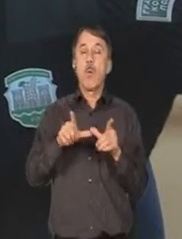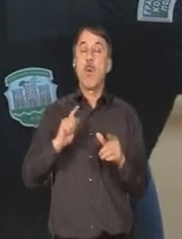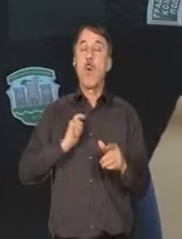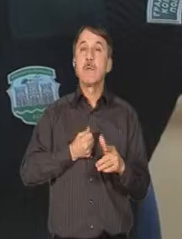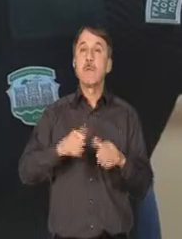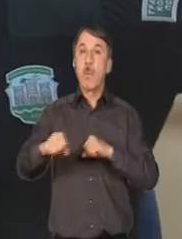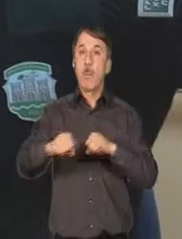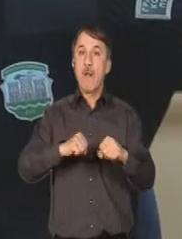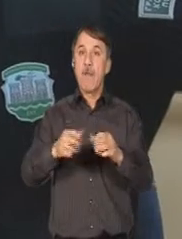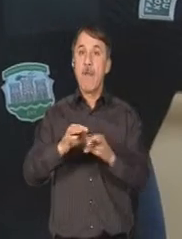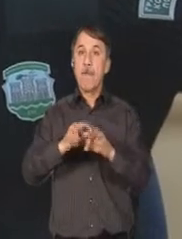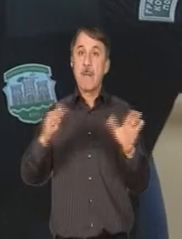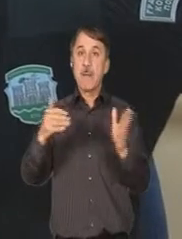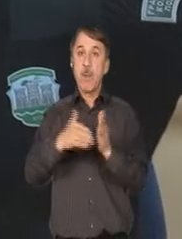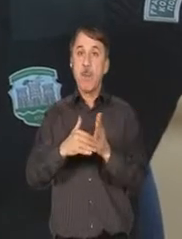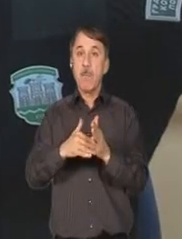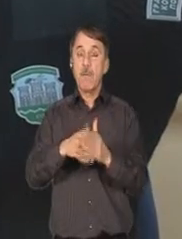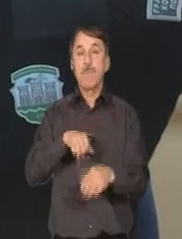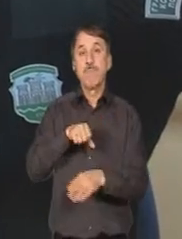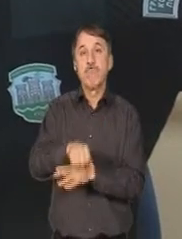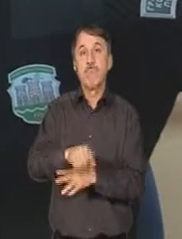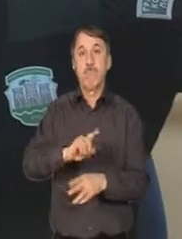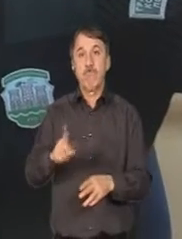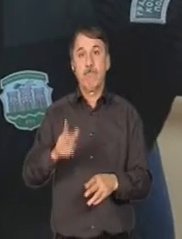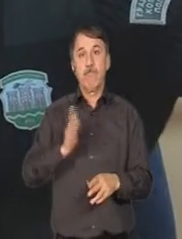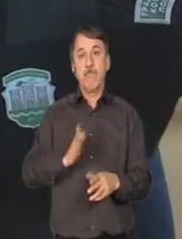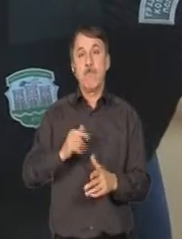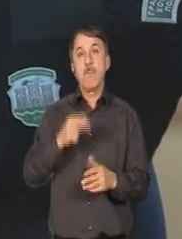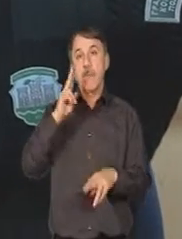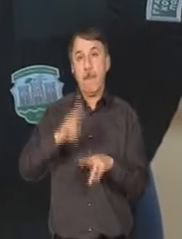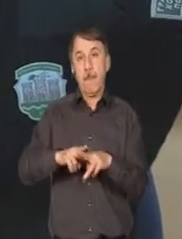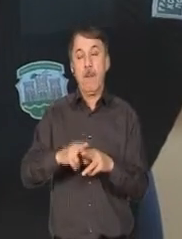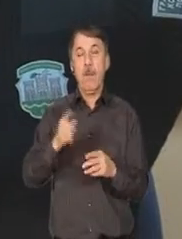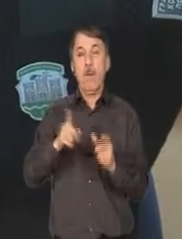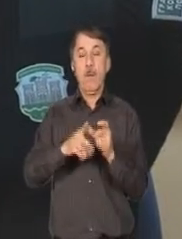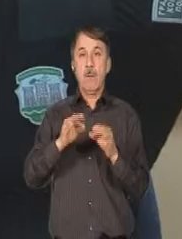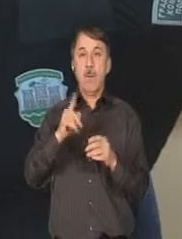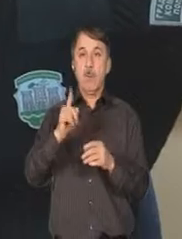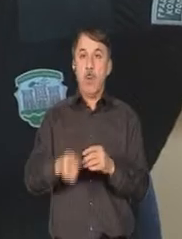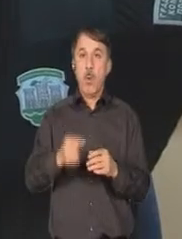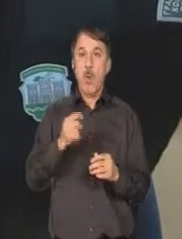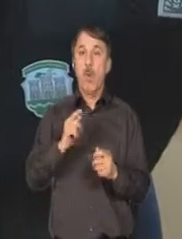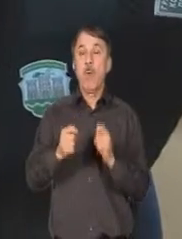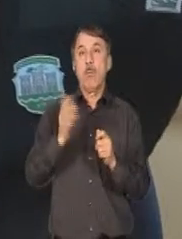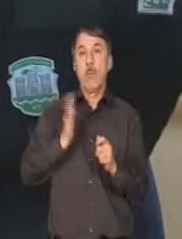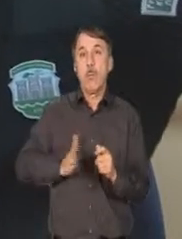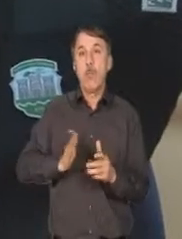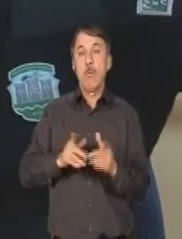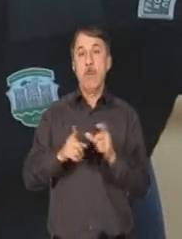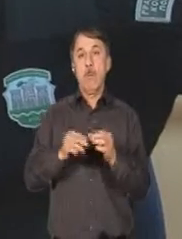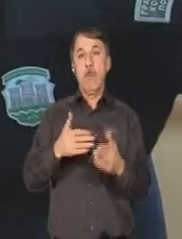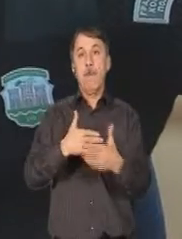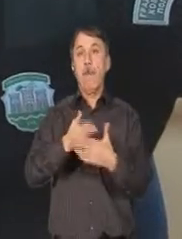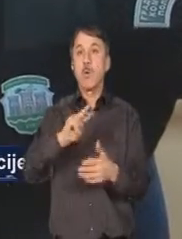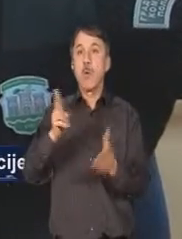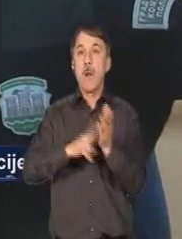dovođenja u policijsku upravu bez upotrebe sredstava prinude, u smislu da smo to rešili na način, gospodine, ako nemate ličnu kartu, ne živite u blizini,